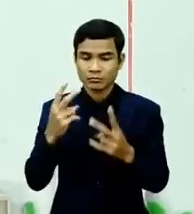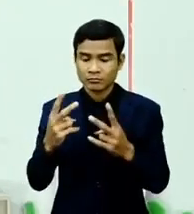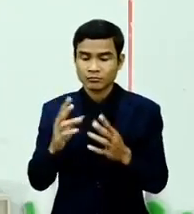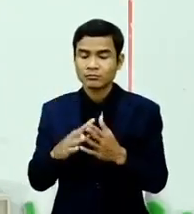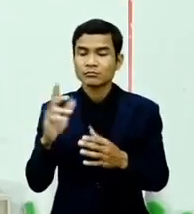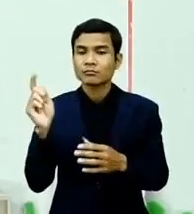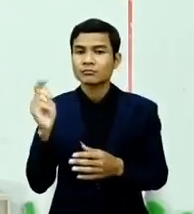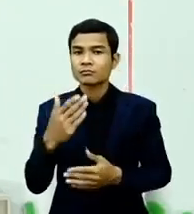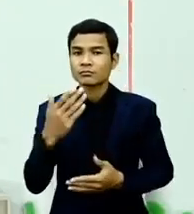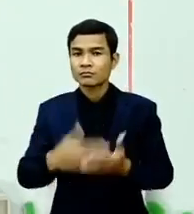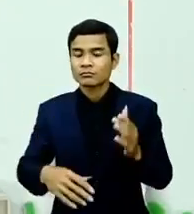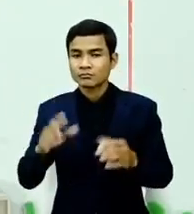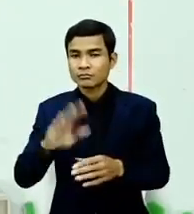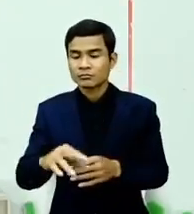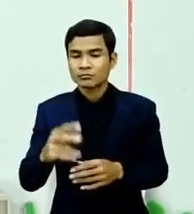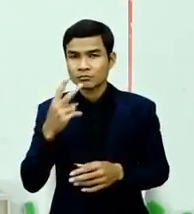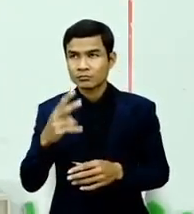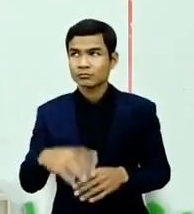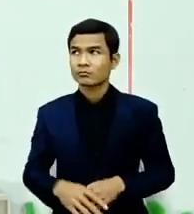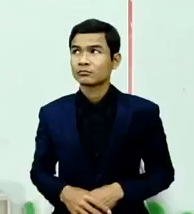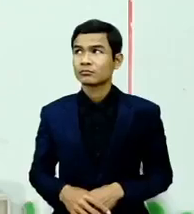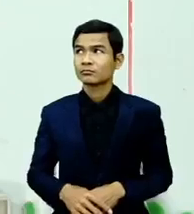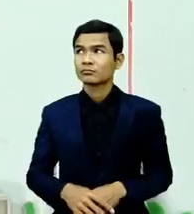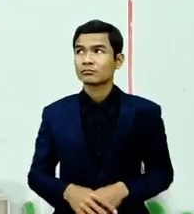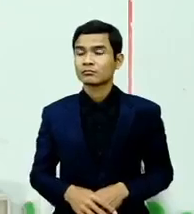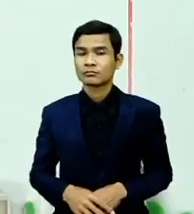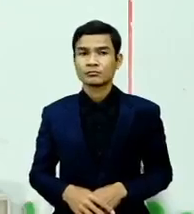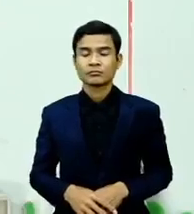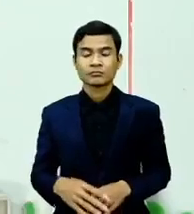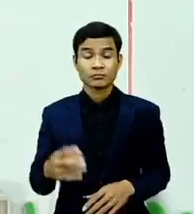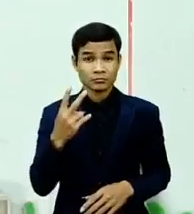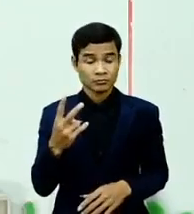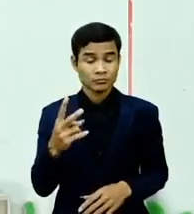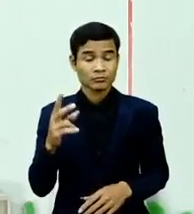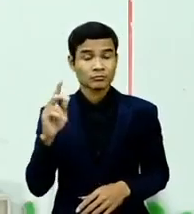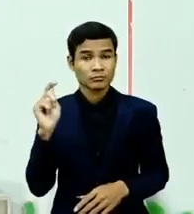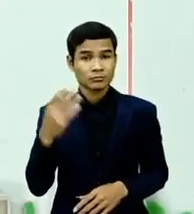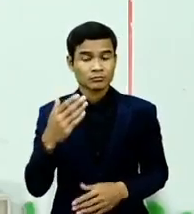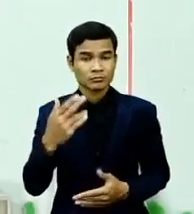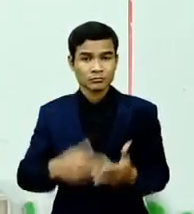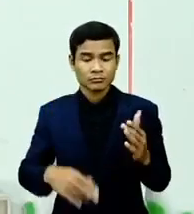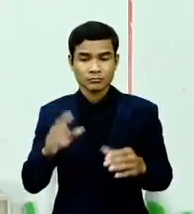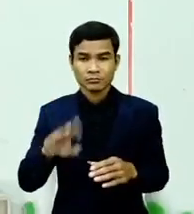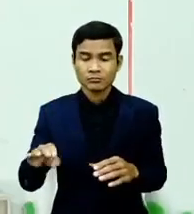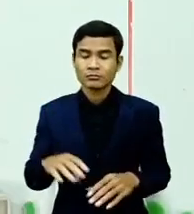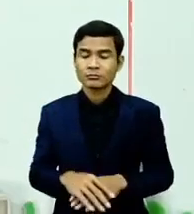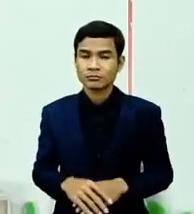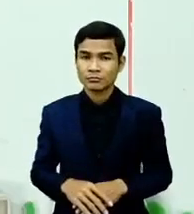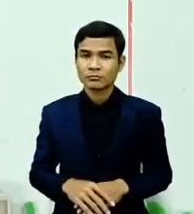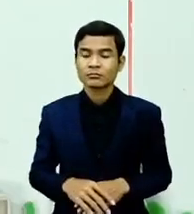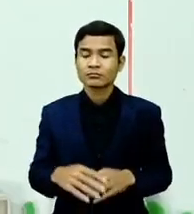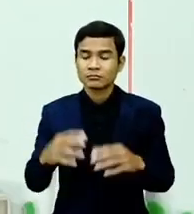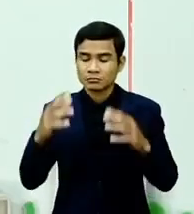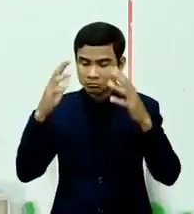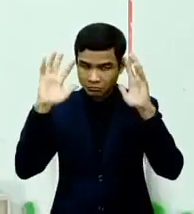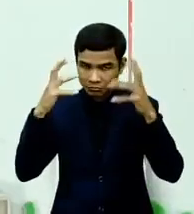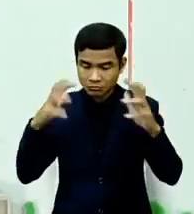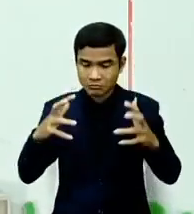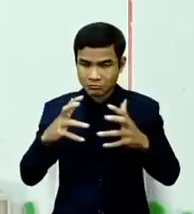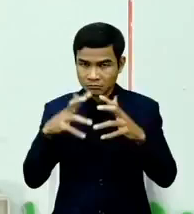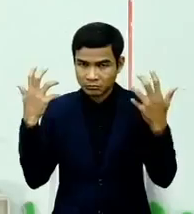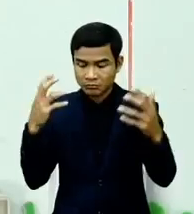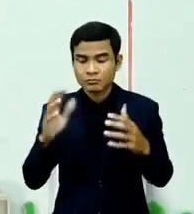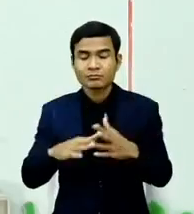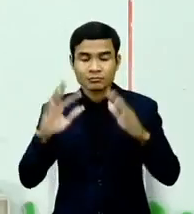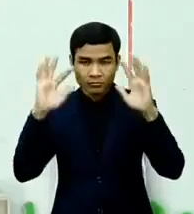ញរូបអ្វីដែរចាកូនមើលមើលរូបអ្វីចាគឺរូបតោណាចាអញ្ចឹ